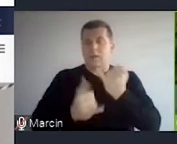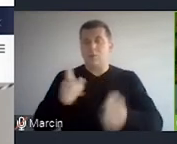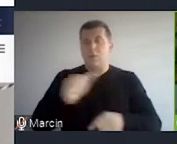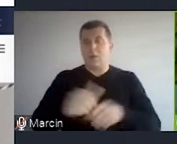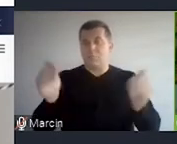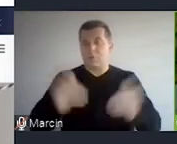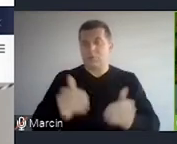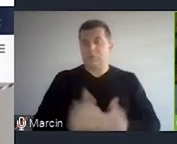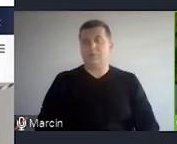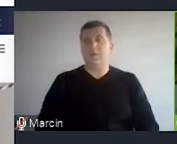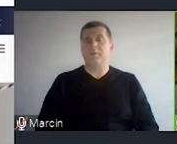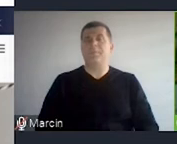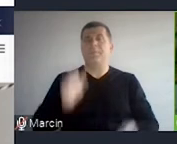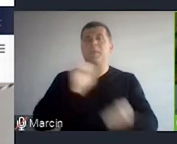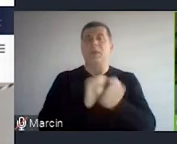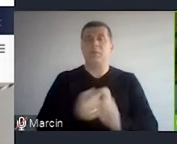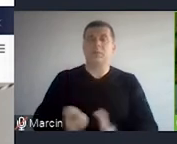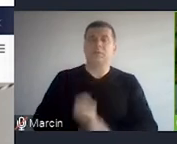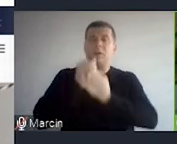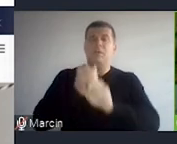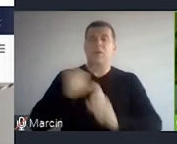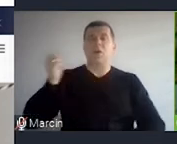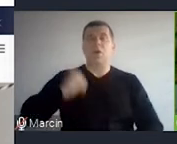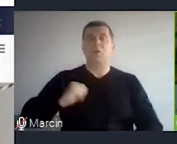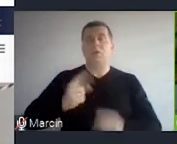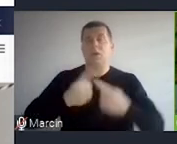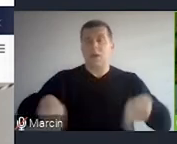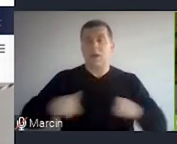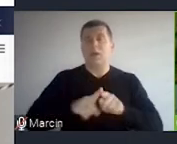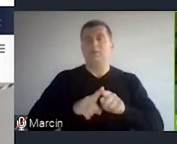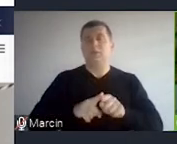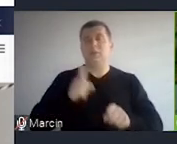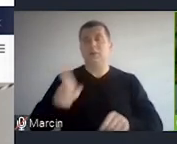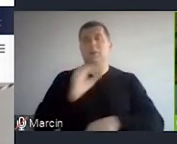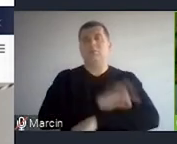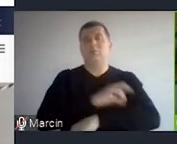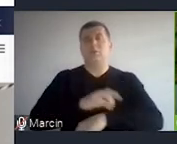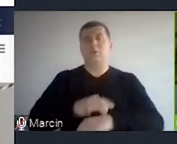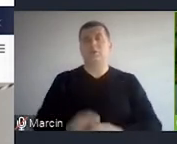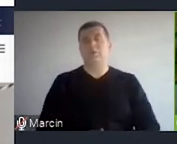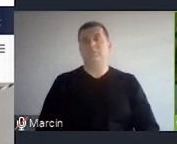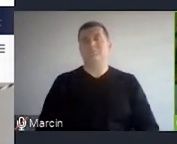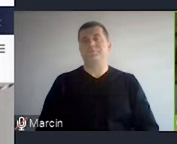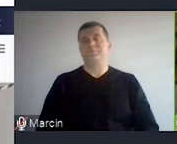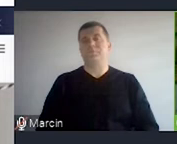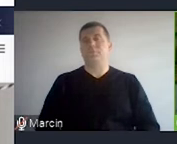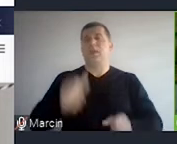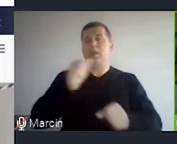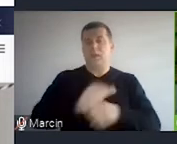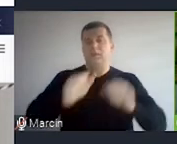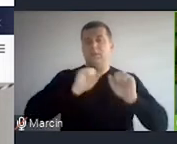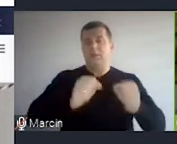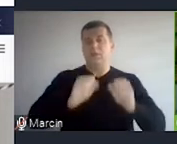możliwe, albo zawieszamy i oczekujemy z realizacją tych projektów. Są takie